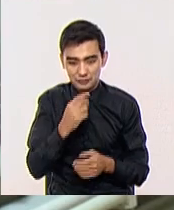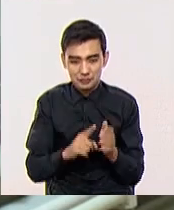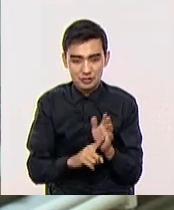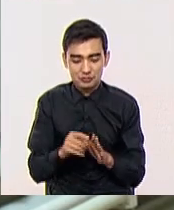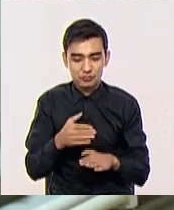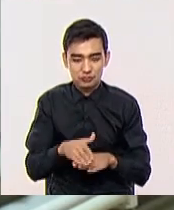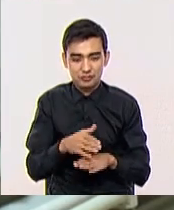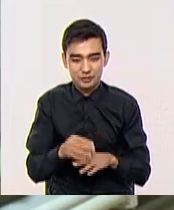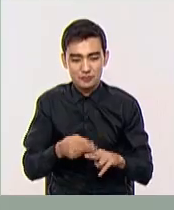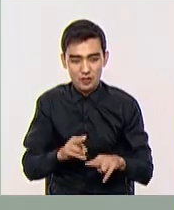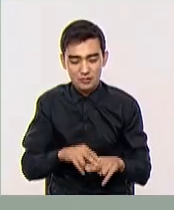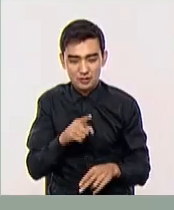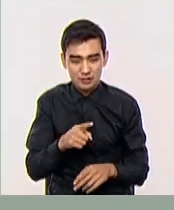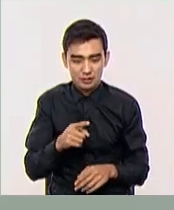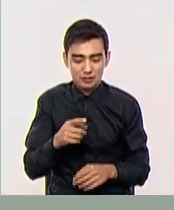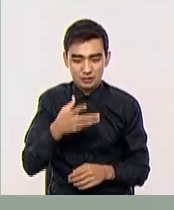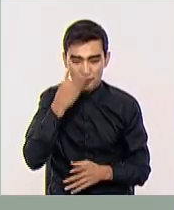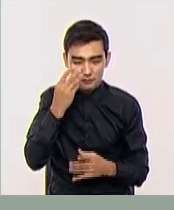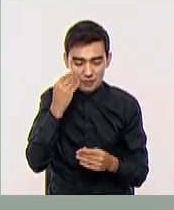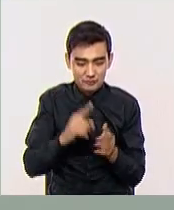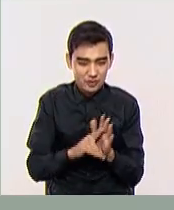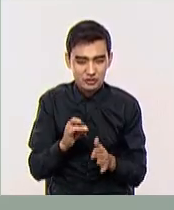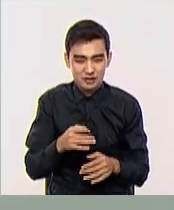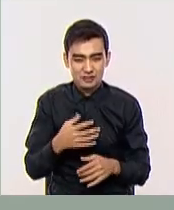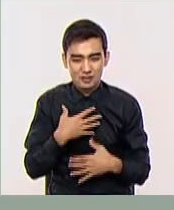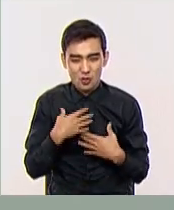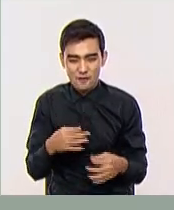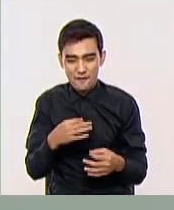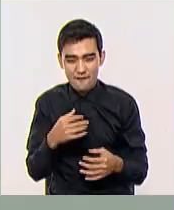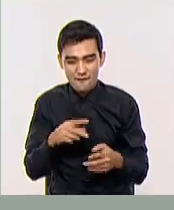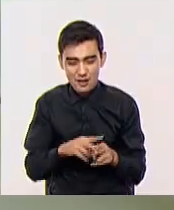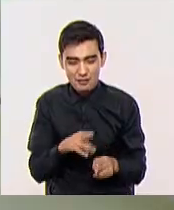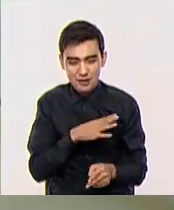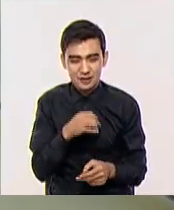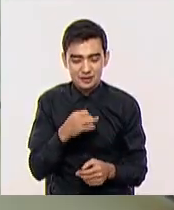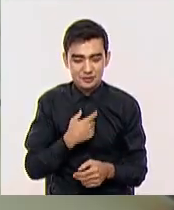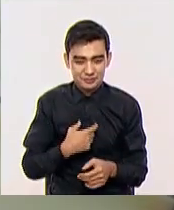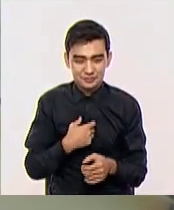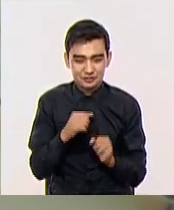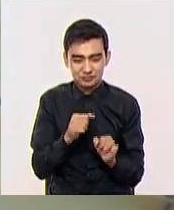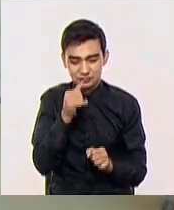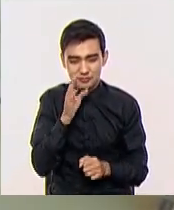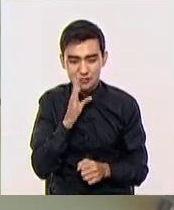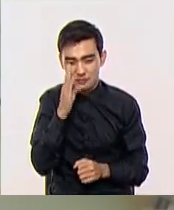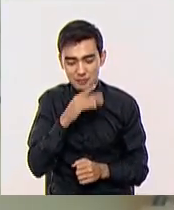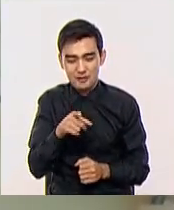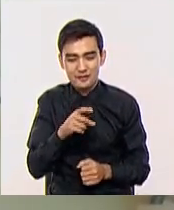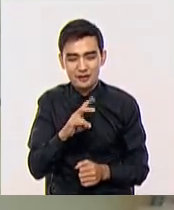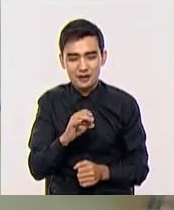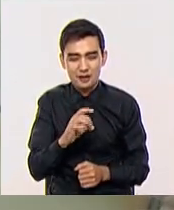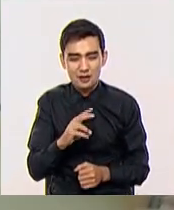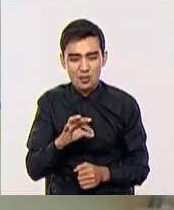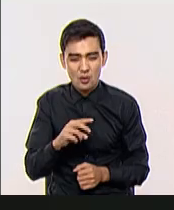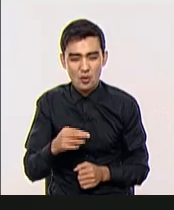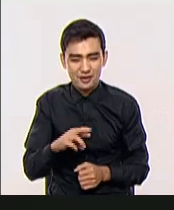дейді. Соның кесірінен галлюцинация пайда болып, денсаулығы нашарлаған. Өздігінен тәуелділіктен арыла алмаған оны ата-анасы наркологиялық диспансерге